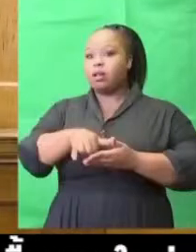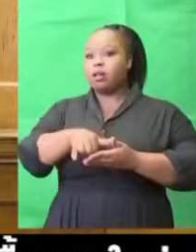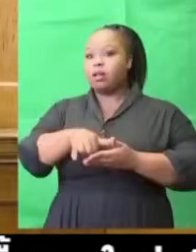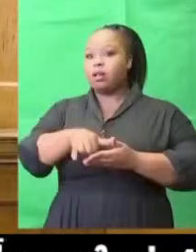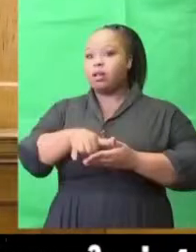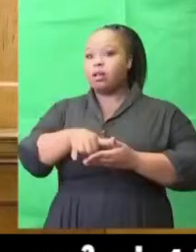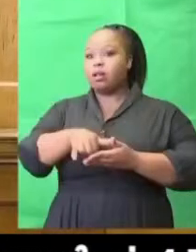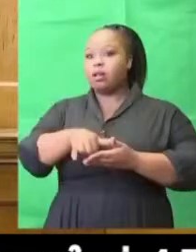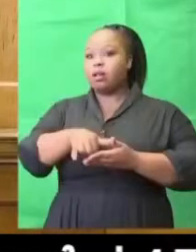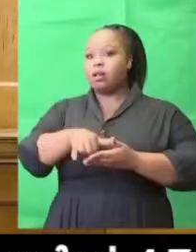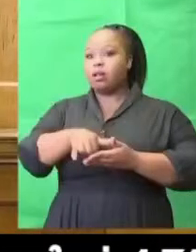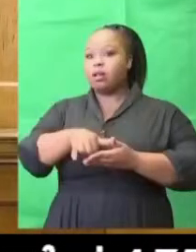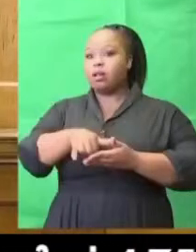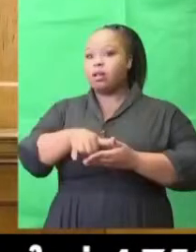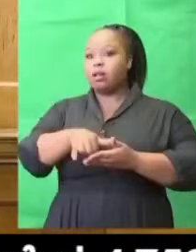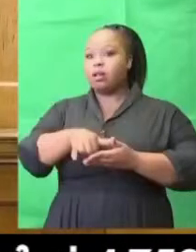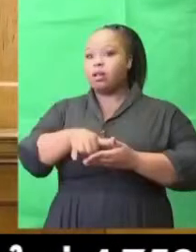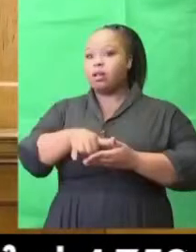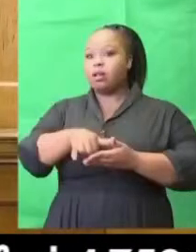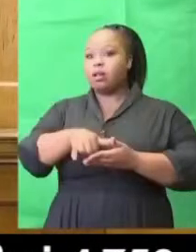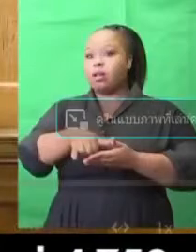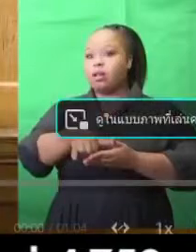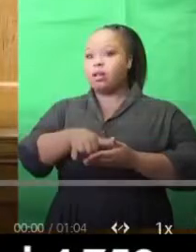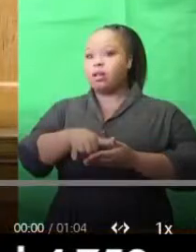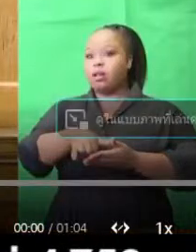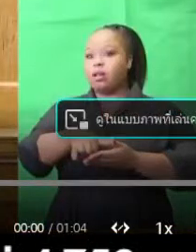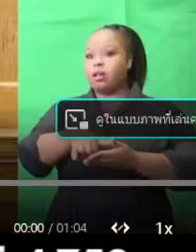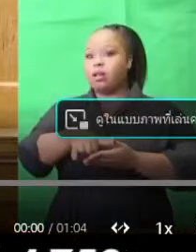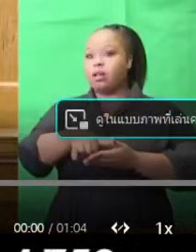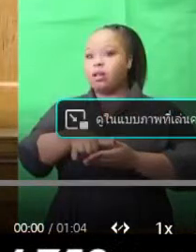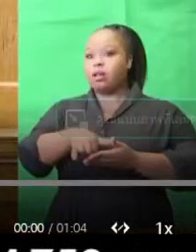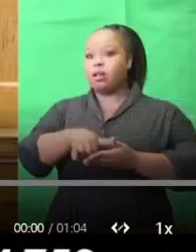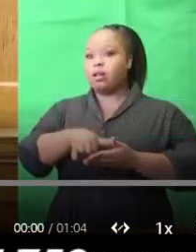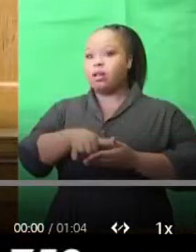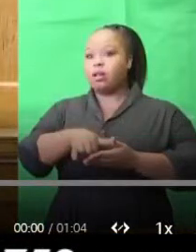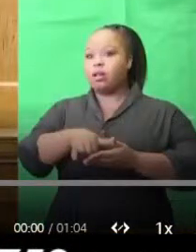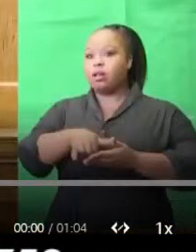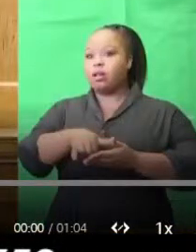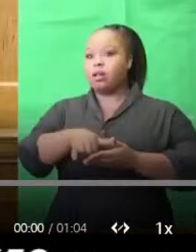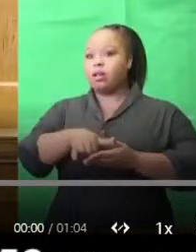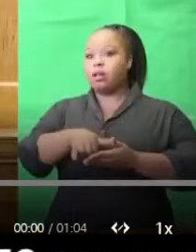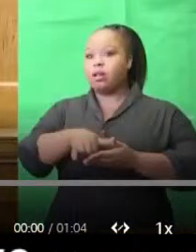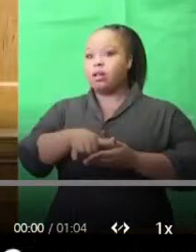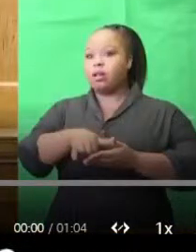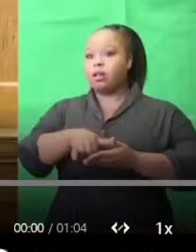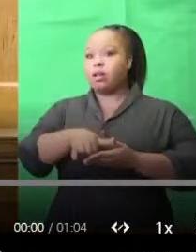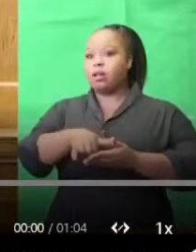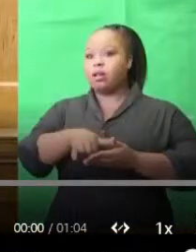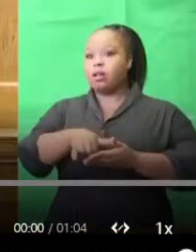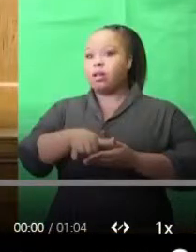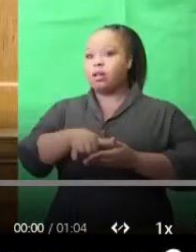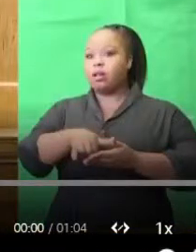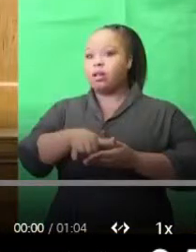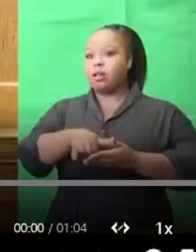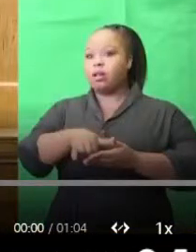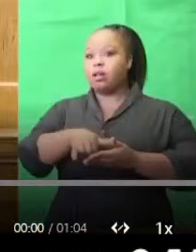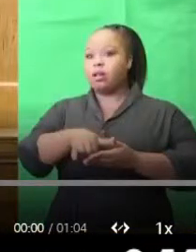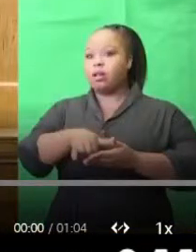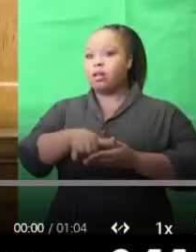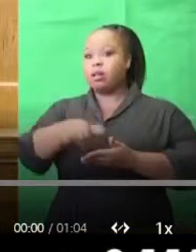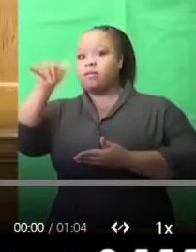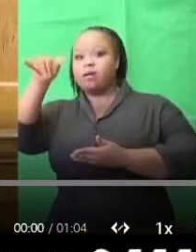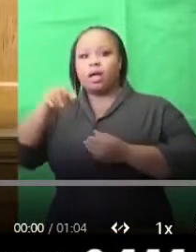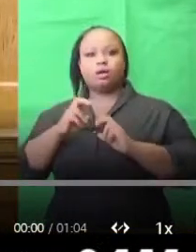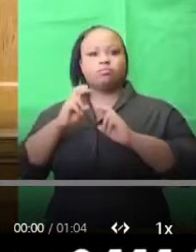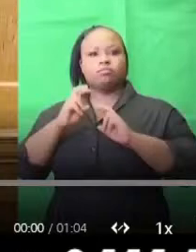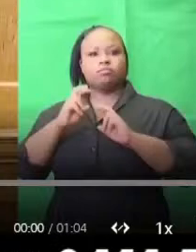สัมภาษณ์ BBCครับลองฟังบางช่วงบางตอนนะครับจะได้ยินใช้คำว่าthisอาภรณ์เท็จข้าพเจ้าผิดหวังเป็นอย่างยิ่ง